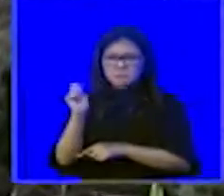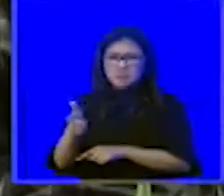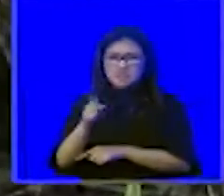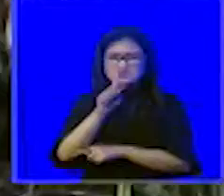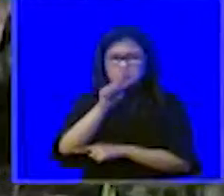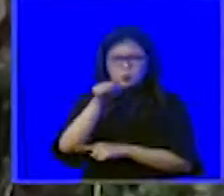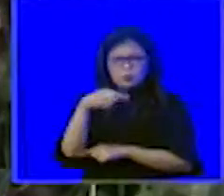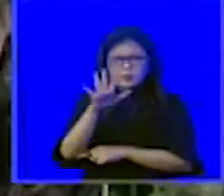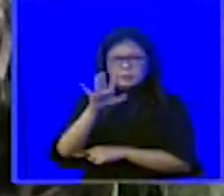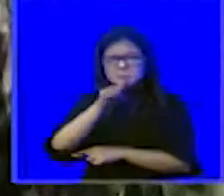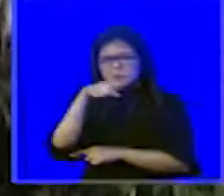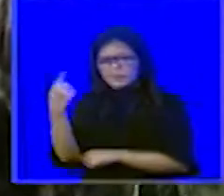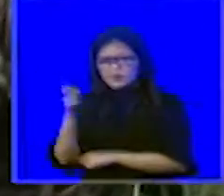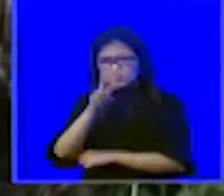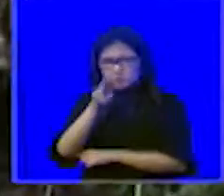Tim Liputan melaporkan.